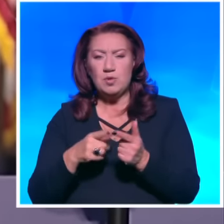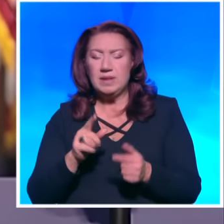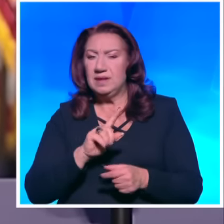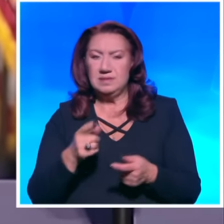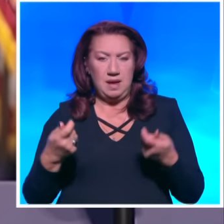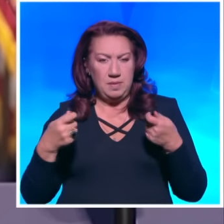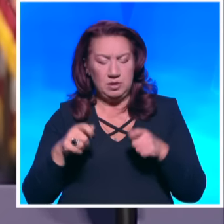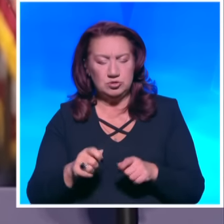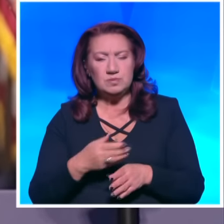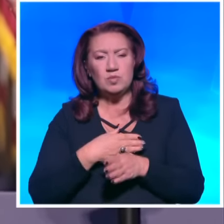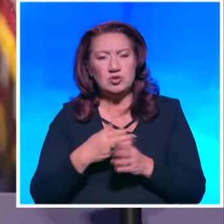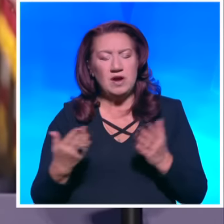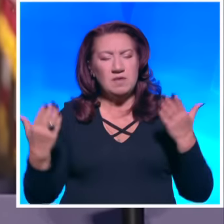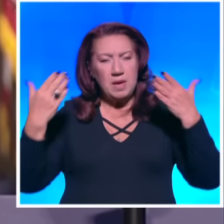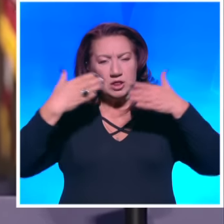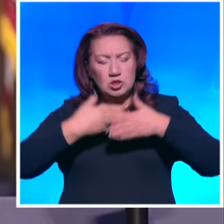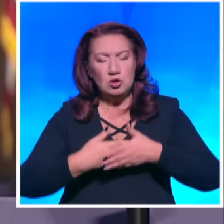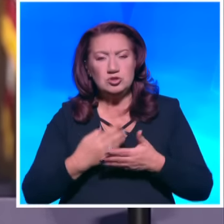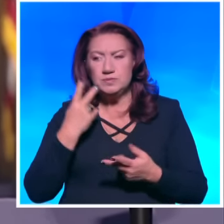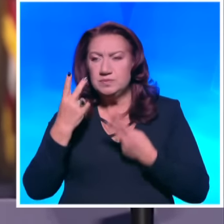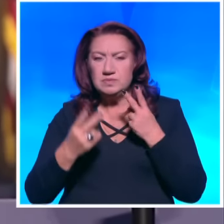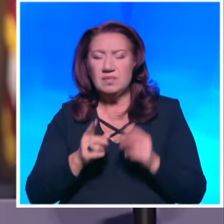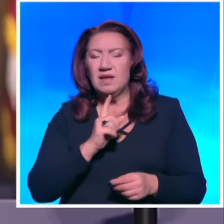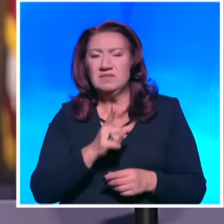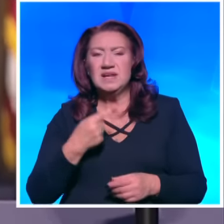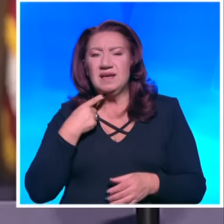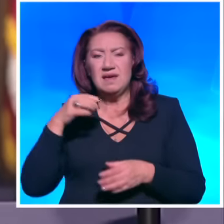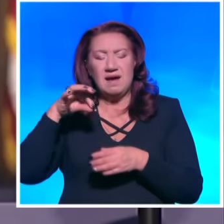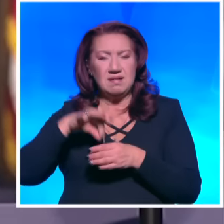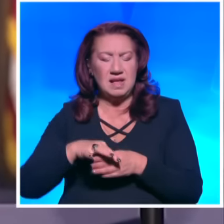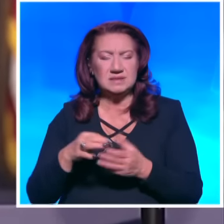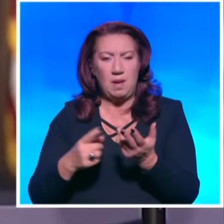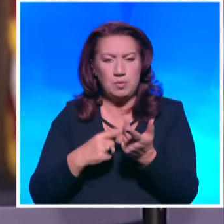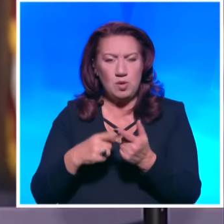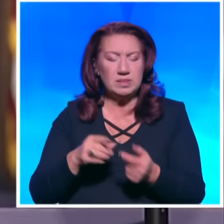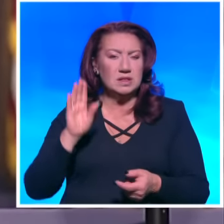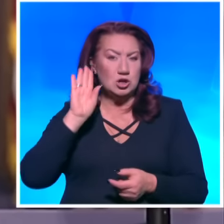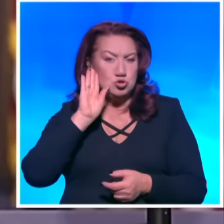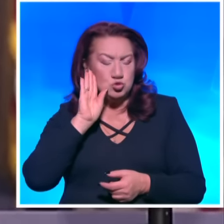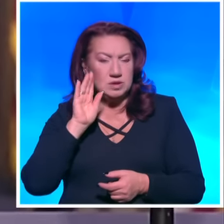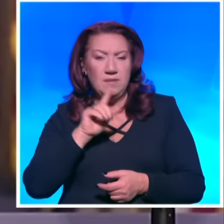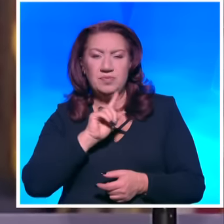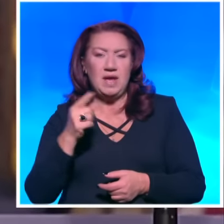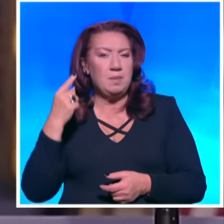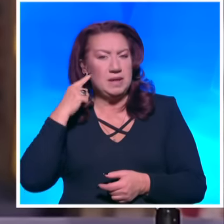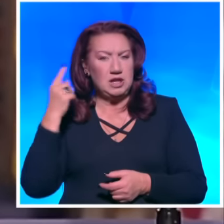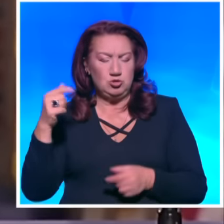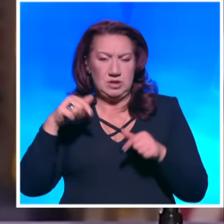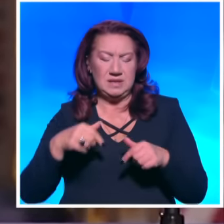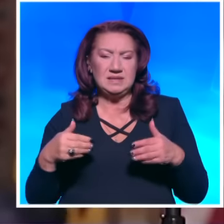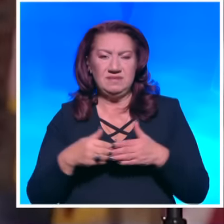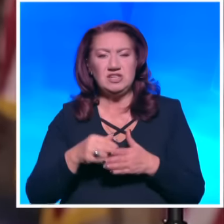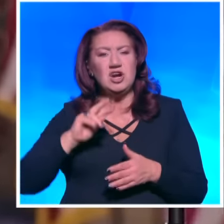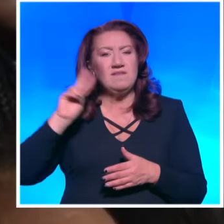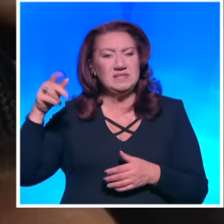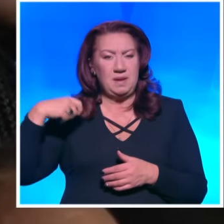Ще продължим през нощта да следим, че всеки вот е преброен, че всеки глас е чут. Няма да чуете тази вечер вице-президента, но ще я